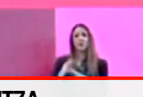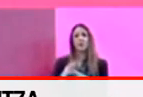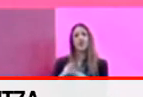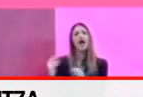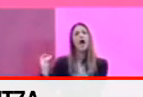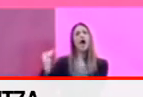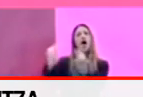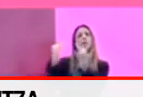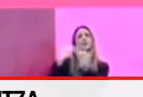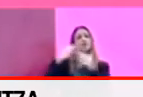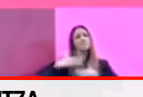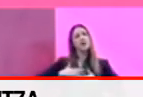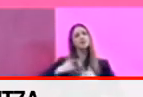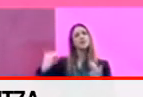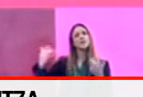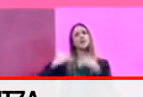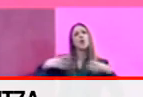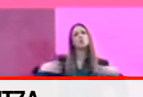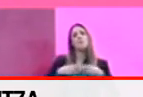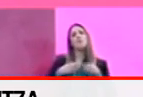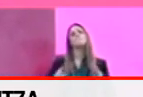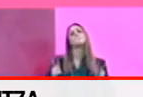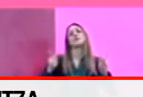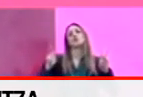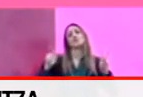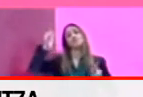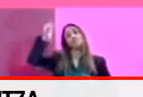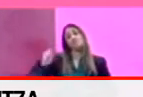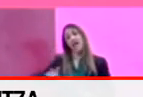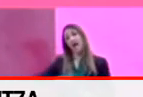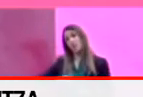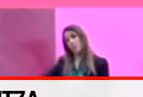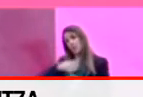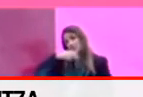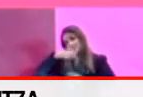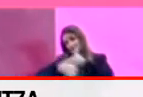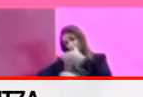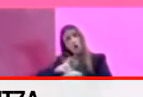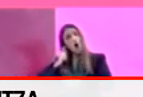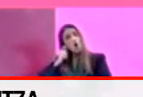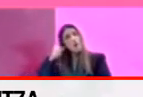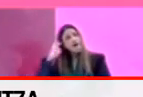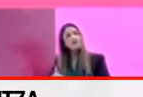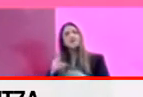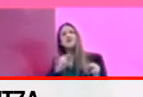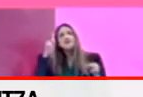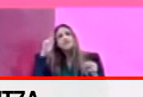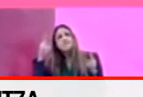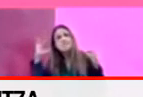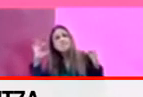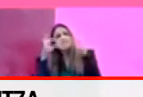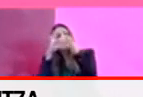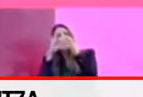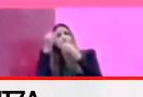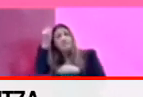ΠΑΣΟΚ, ο Αντώνης Γκόντζας πρέπει να μνημονεύεται πάντοτε ως ένας από τους